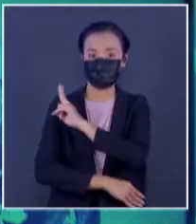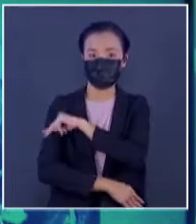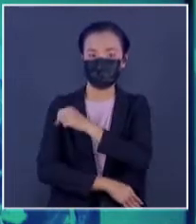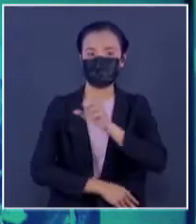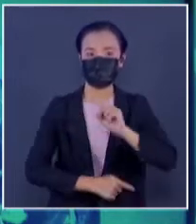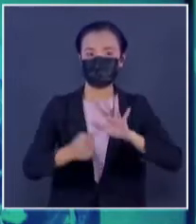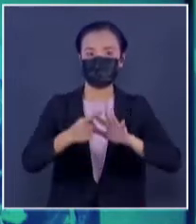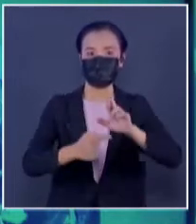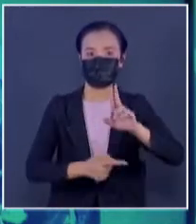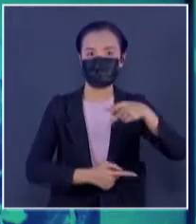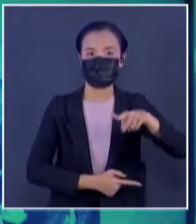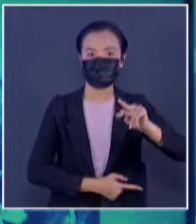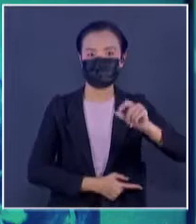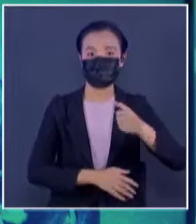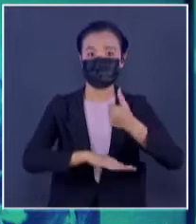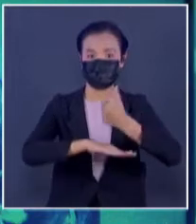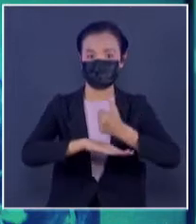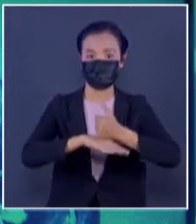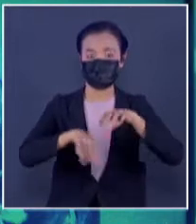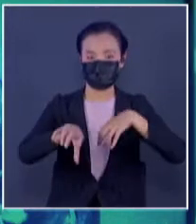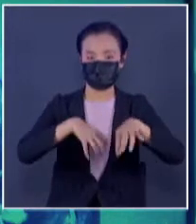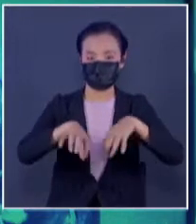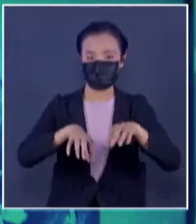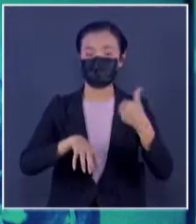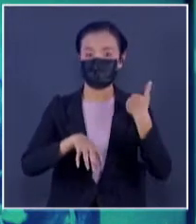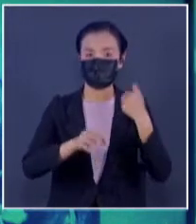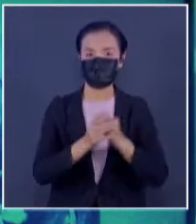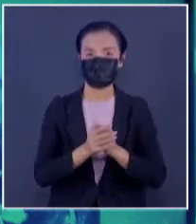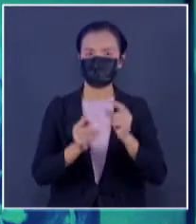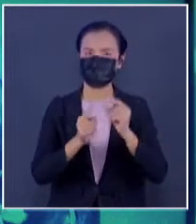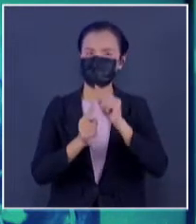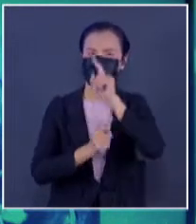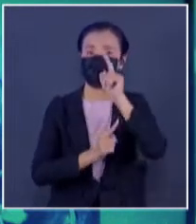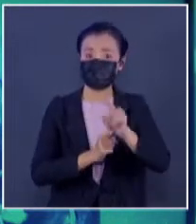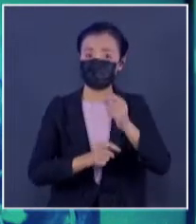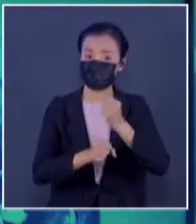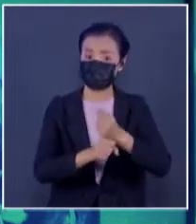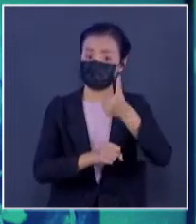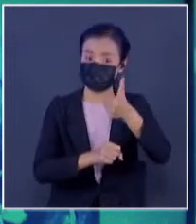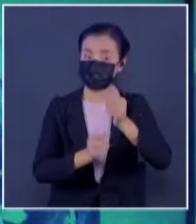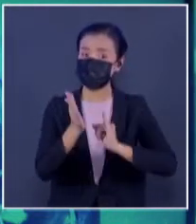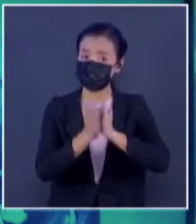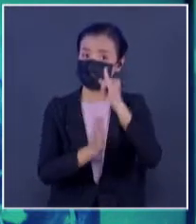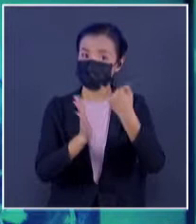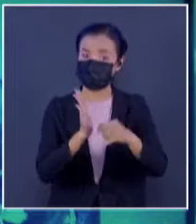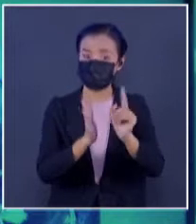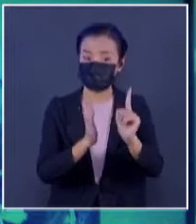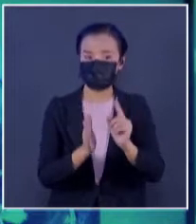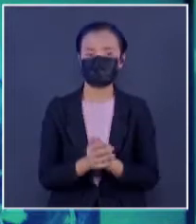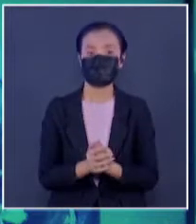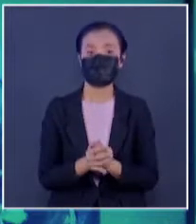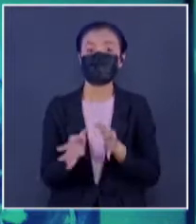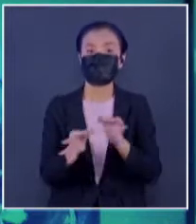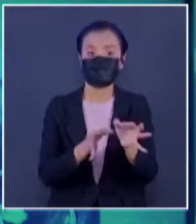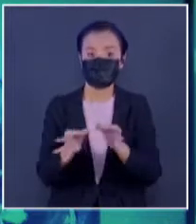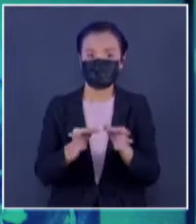รพงษ์สืบวงลีเป็นผู้อํานวยการพรรคนะครับก็มีการตั้งคําถามว่าเอ๊ะทําได้หรือไม่ถูกต้องหรือเปล่านะครับก็มีการออกมา